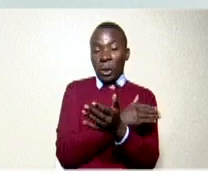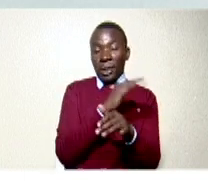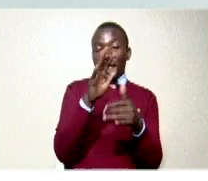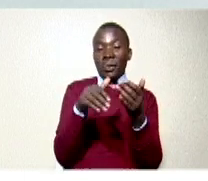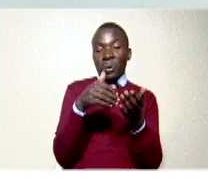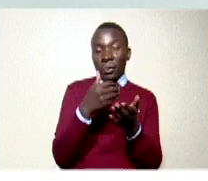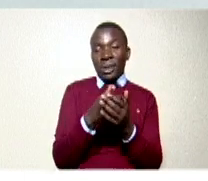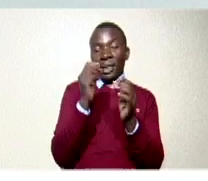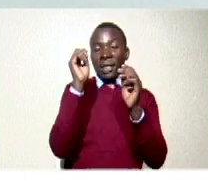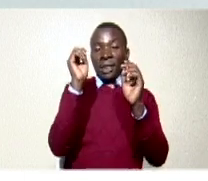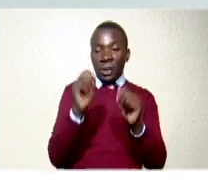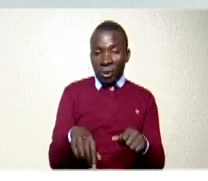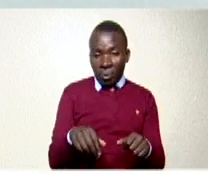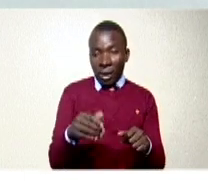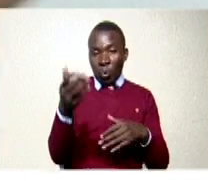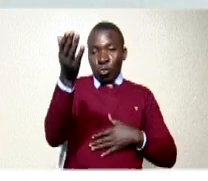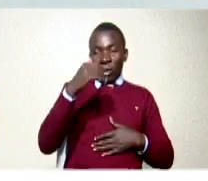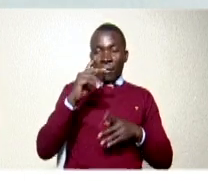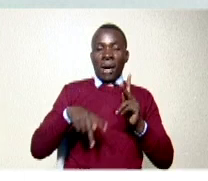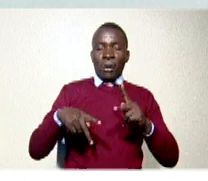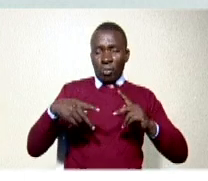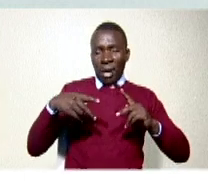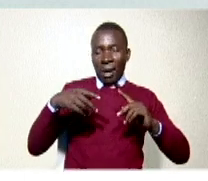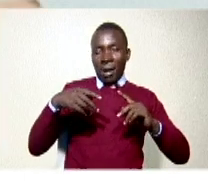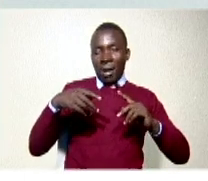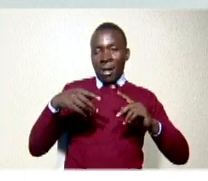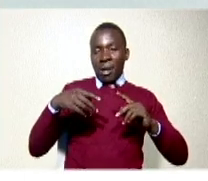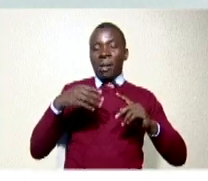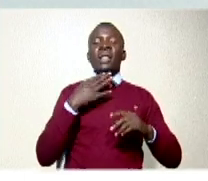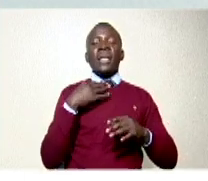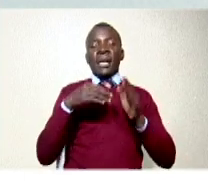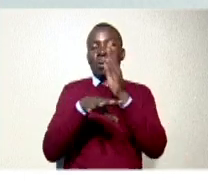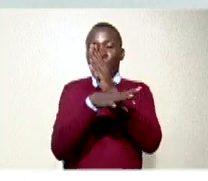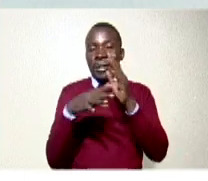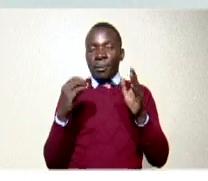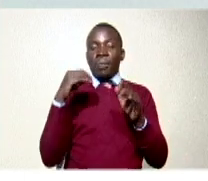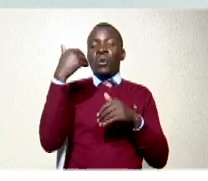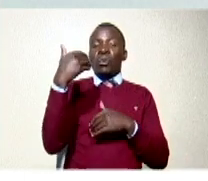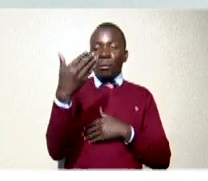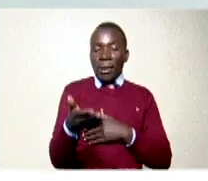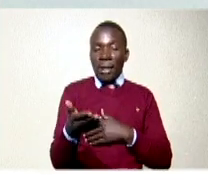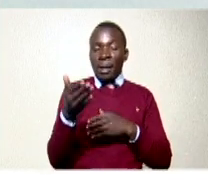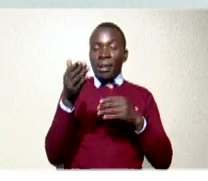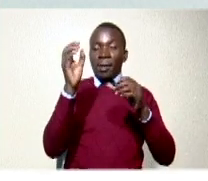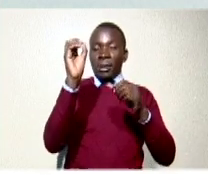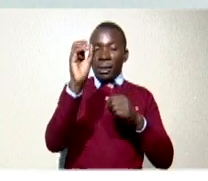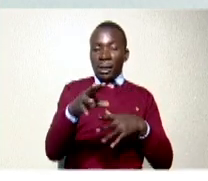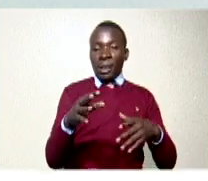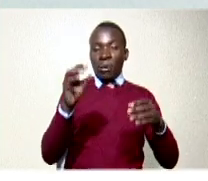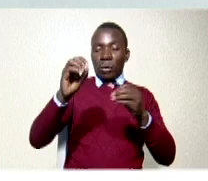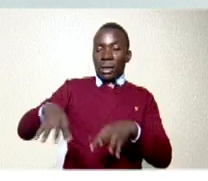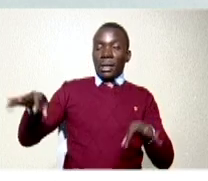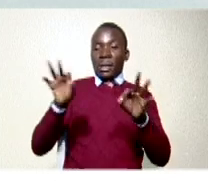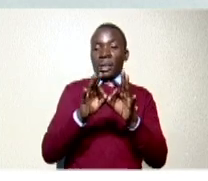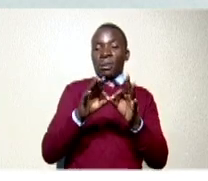cyazanamwe barusabura mu nduru bakazamura kutagaciro bitagenanye n'isoko ko rihagaze